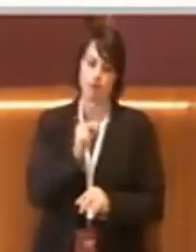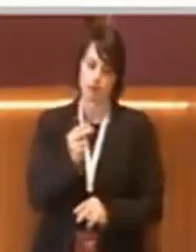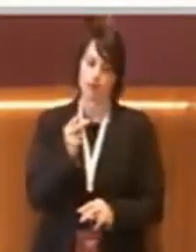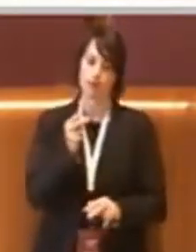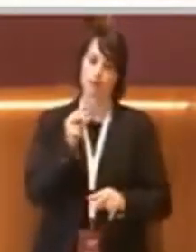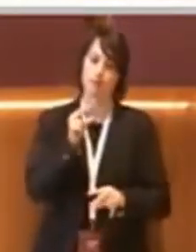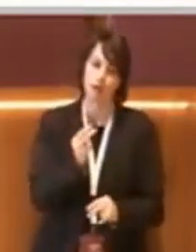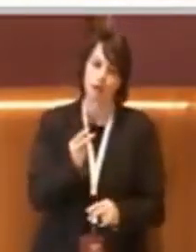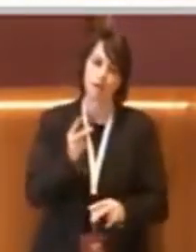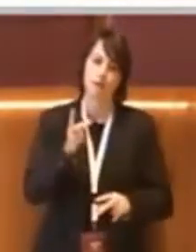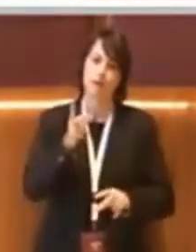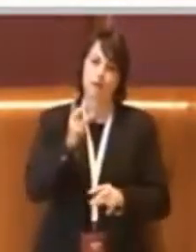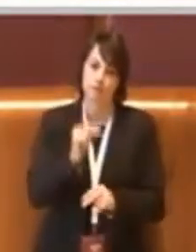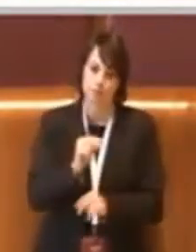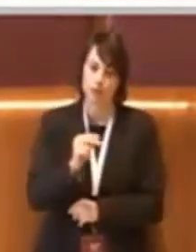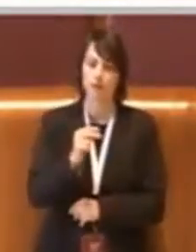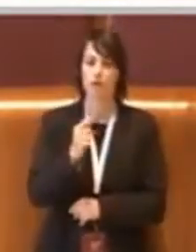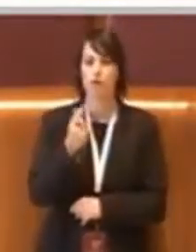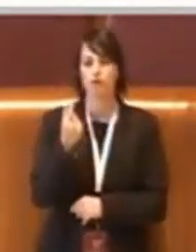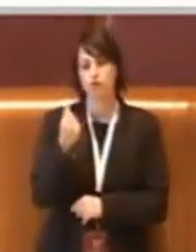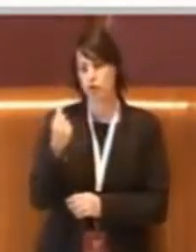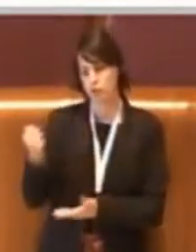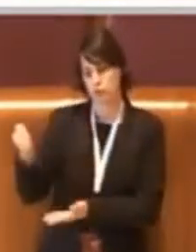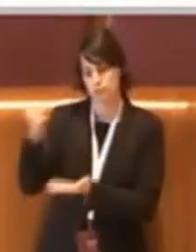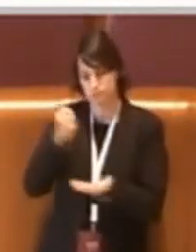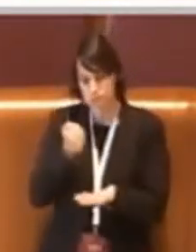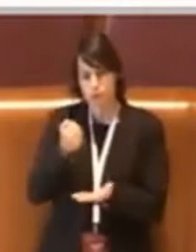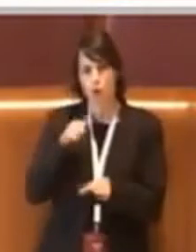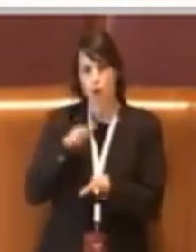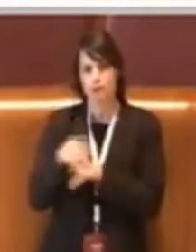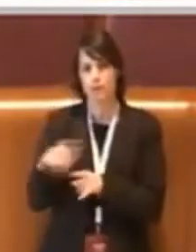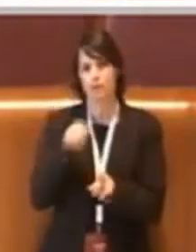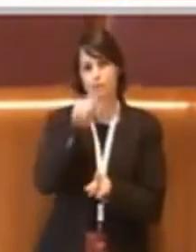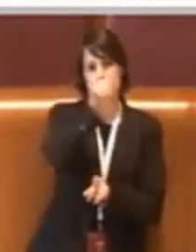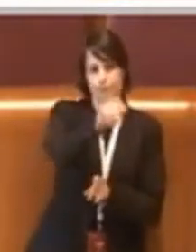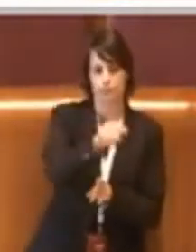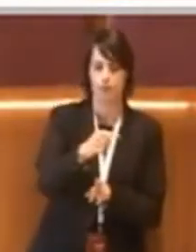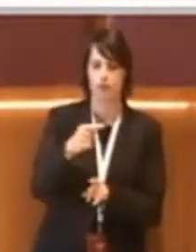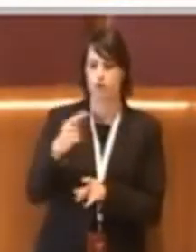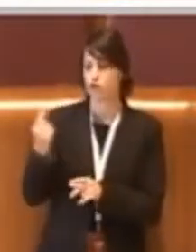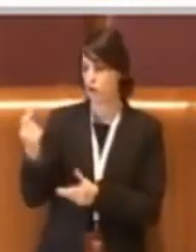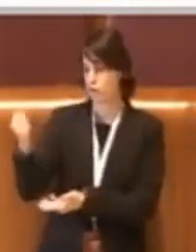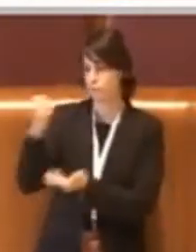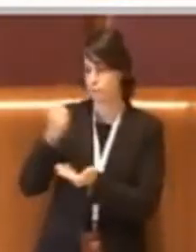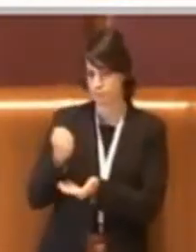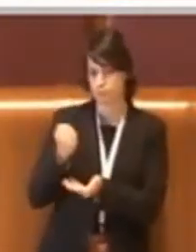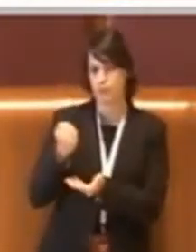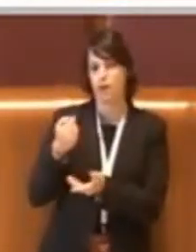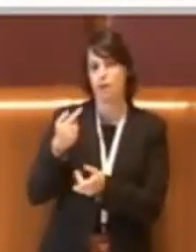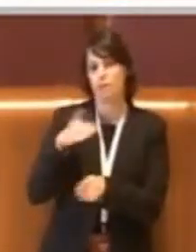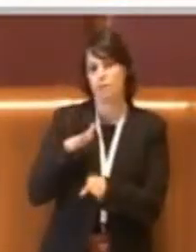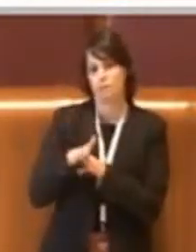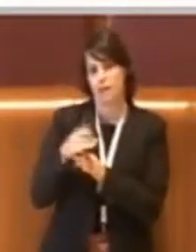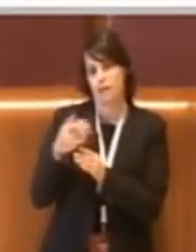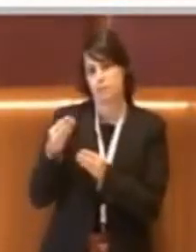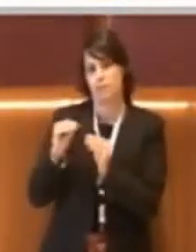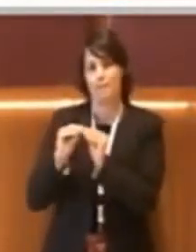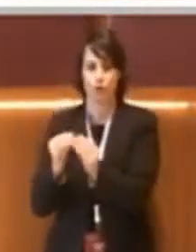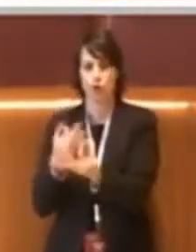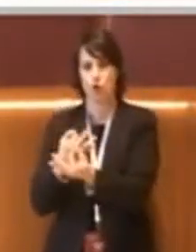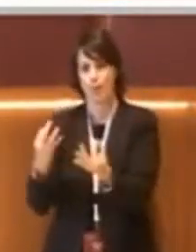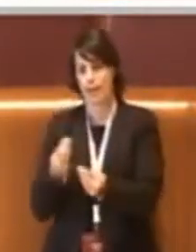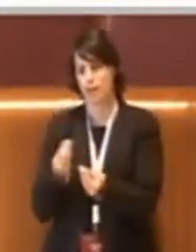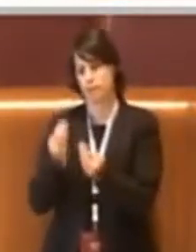sui soldi stanziati, sulla la manutenzione ordinaria che è